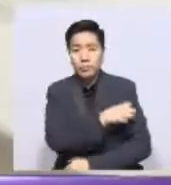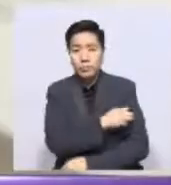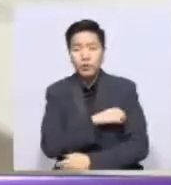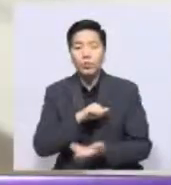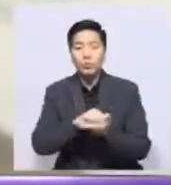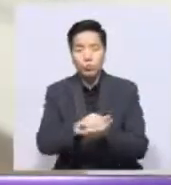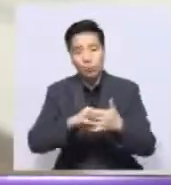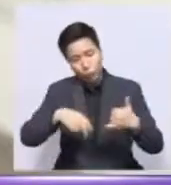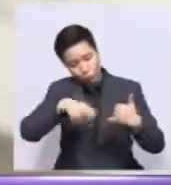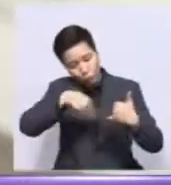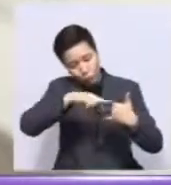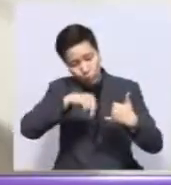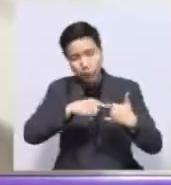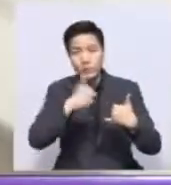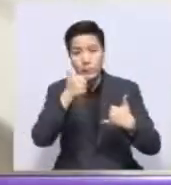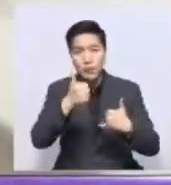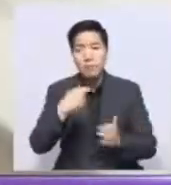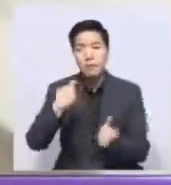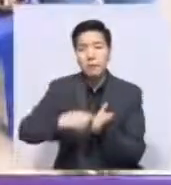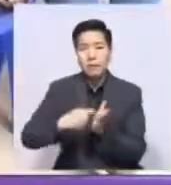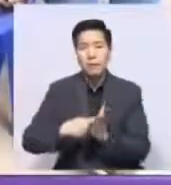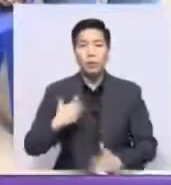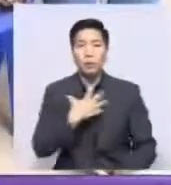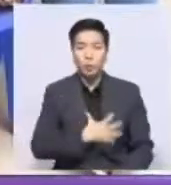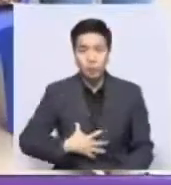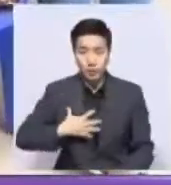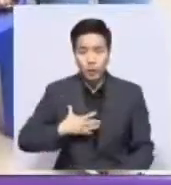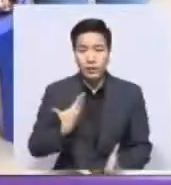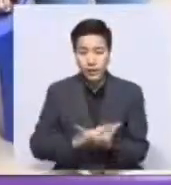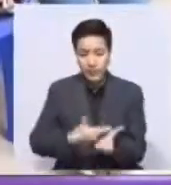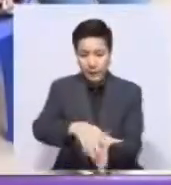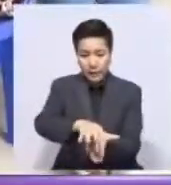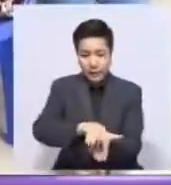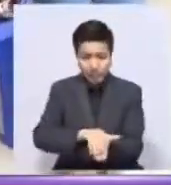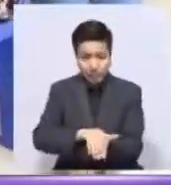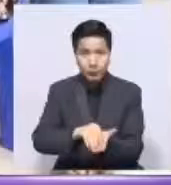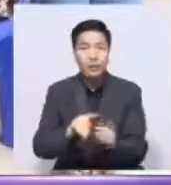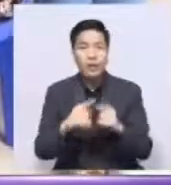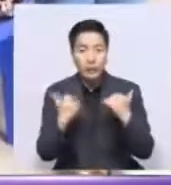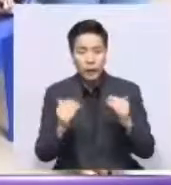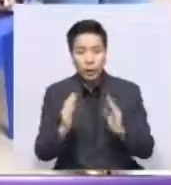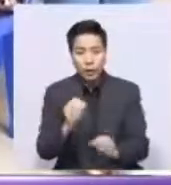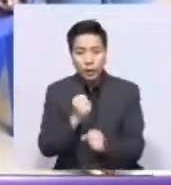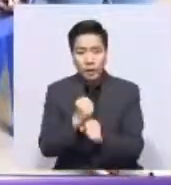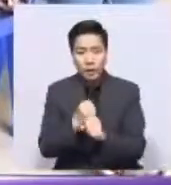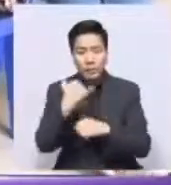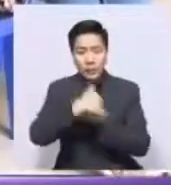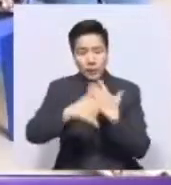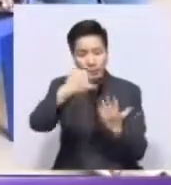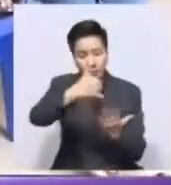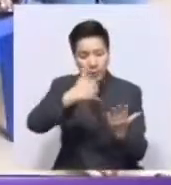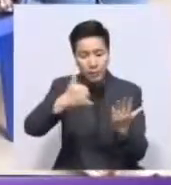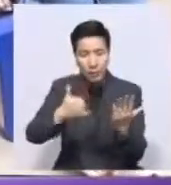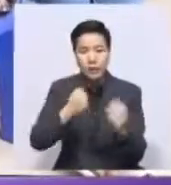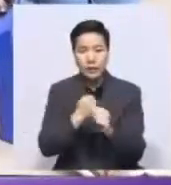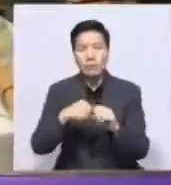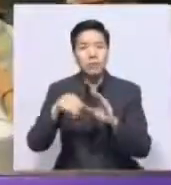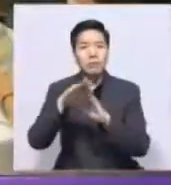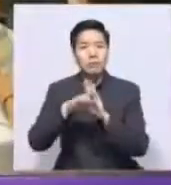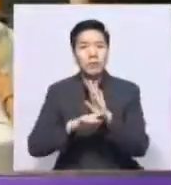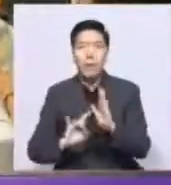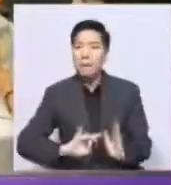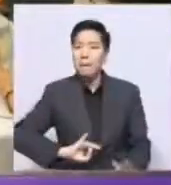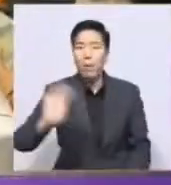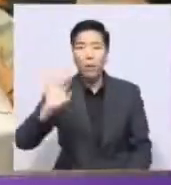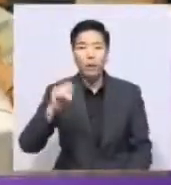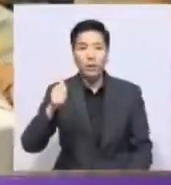ครให้บริการตรวจสุขภาพประกันสุขภาพตลอดจนจัดเก็บค่าธรรมเนียมซึ่งแรงงานต่างด้าวสามารถดำเนินการได้ในขั้นตอนเดียว